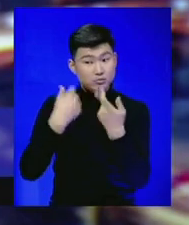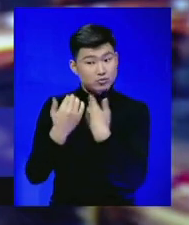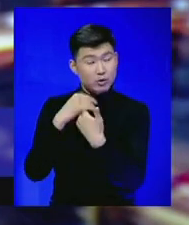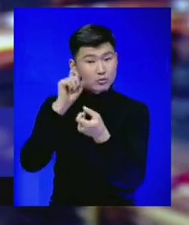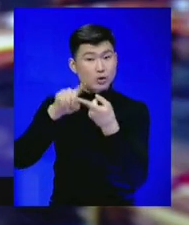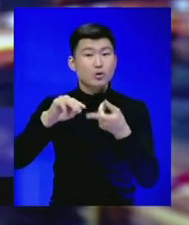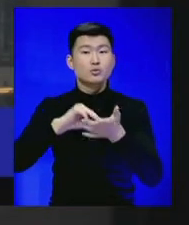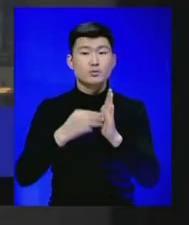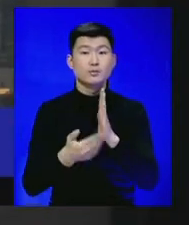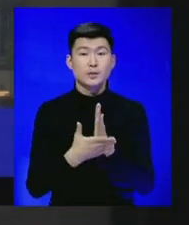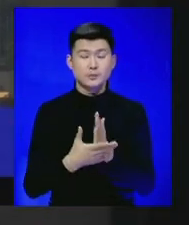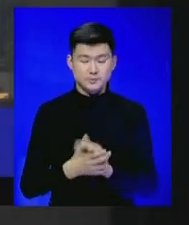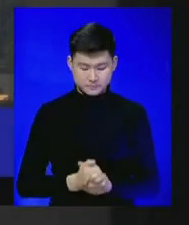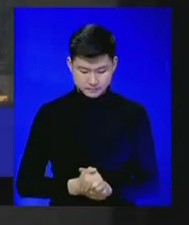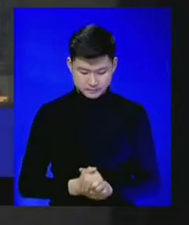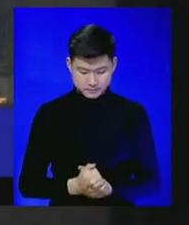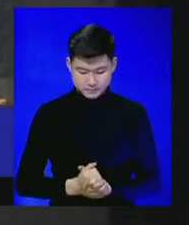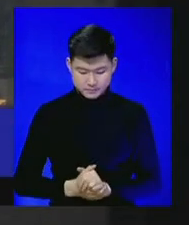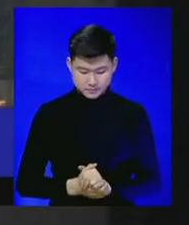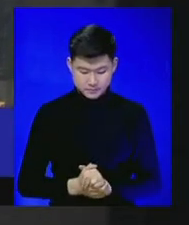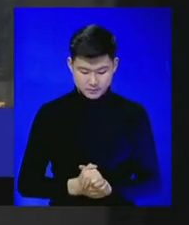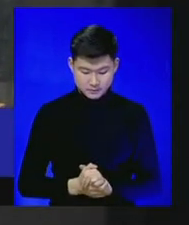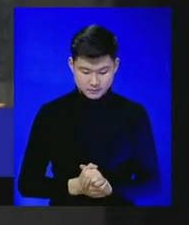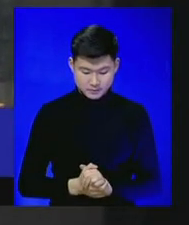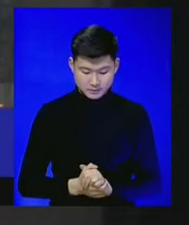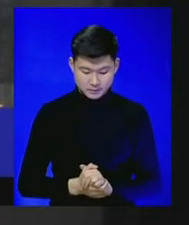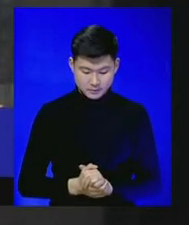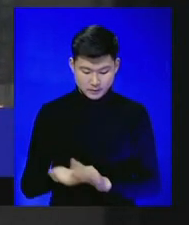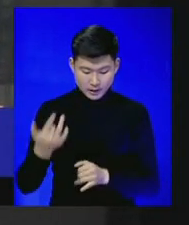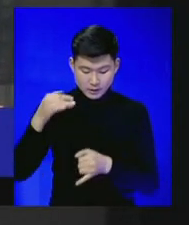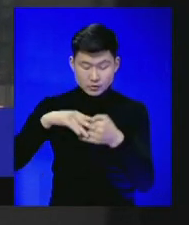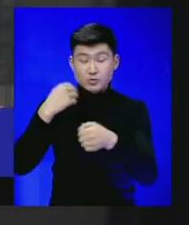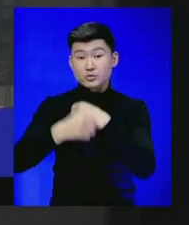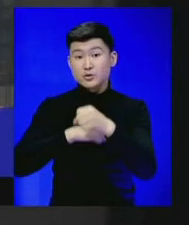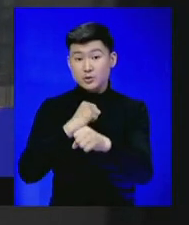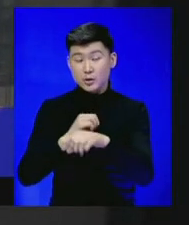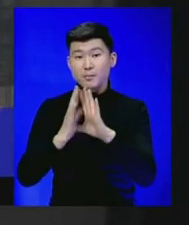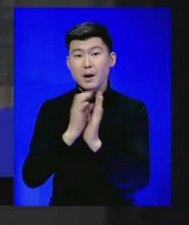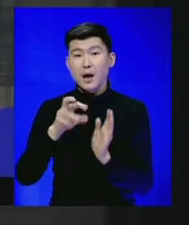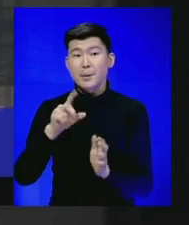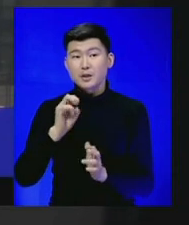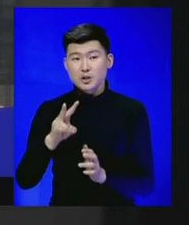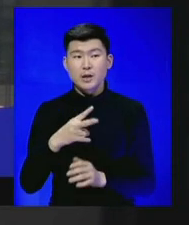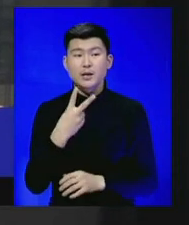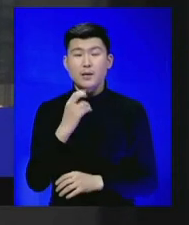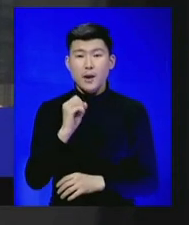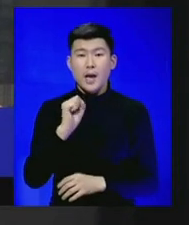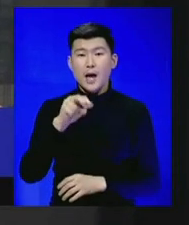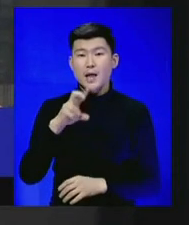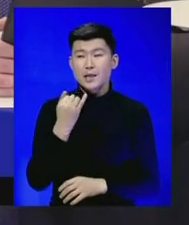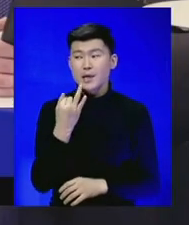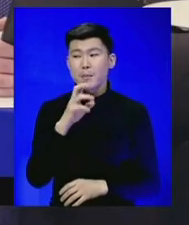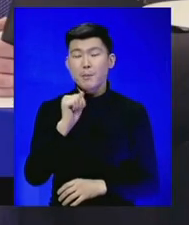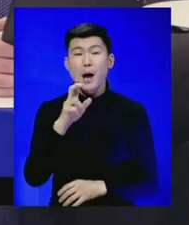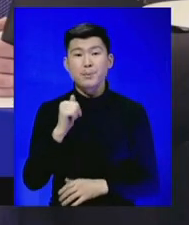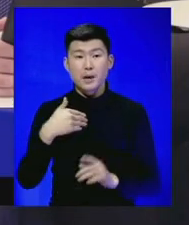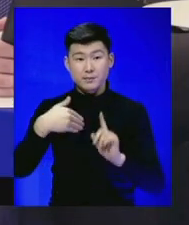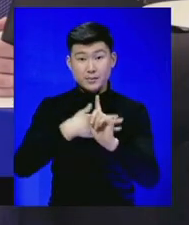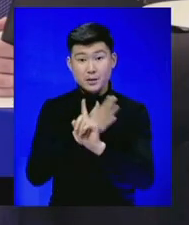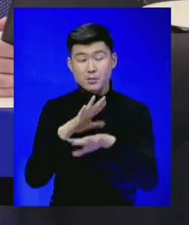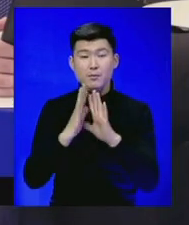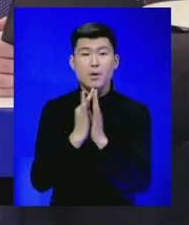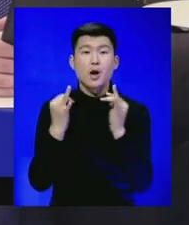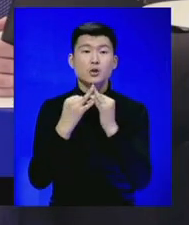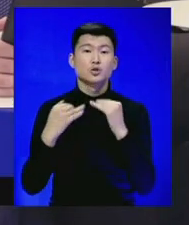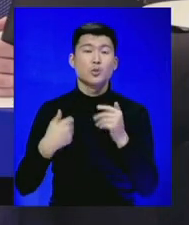төлөвлөсөн байна. Сүүлийн жилүүдэд Монголын бизнес эрхлэгчид Amazon, eBay, Alibaba болон бусад платформуудаар дамжуулан